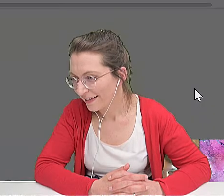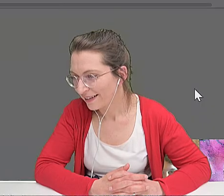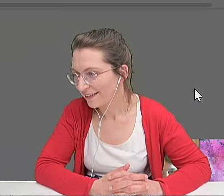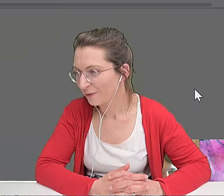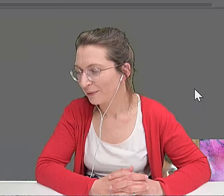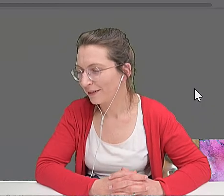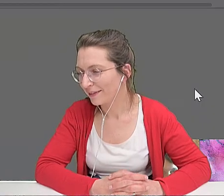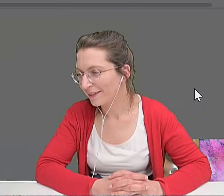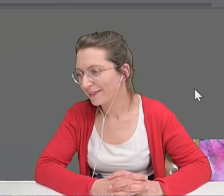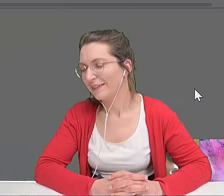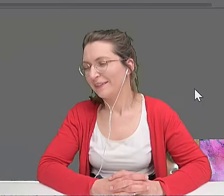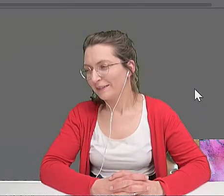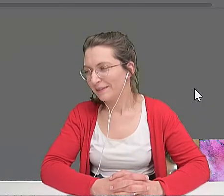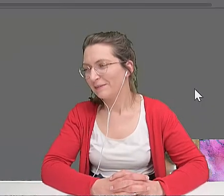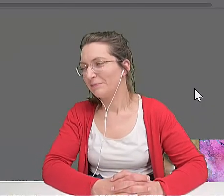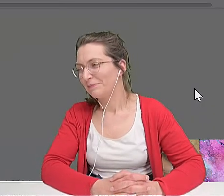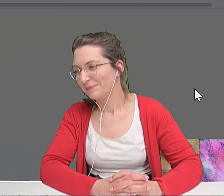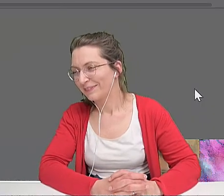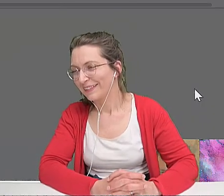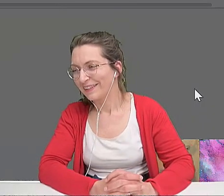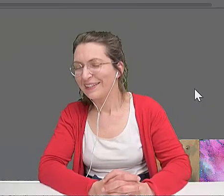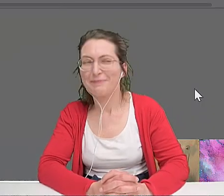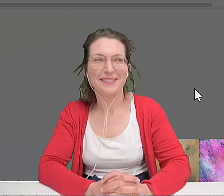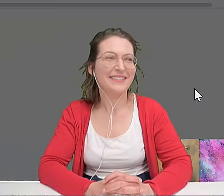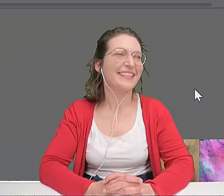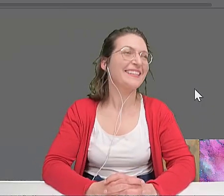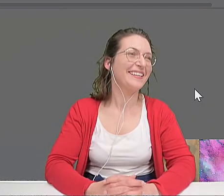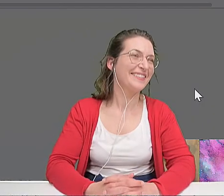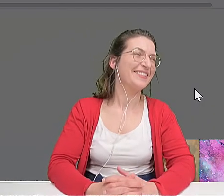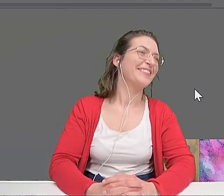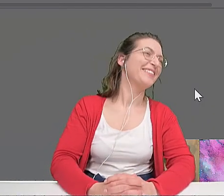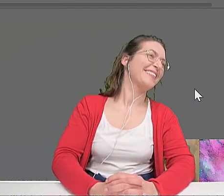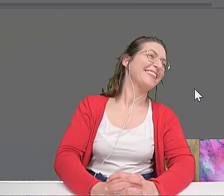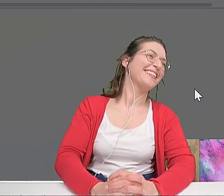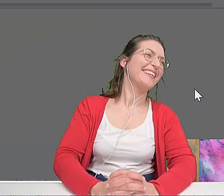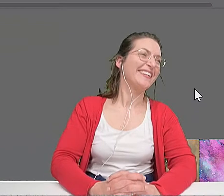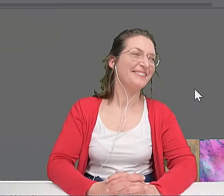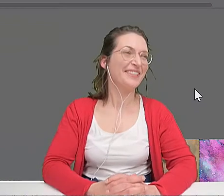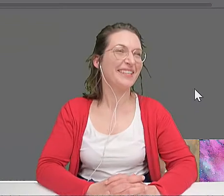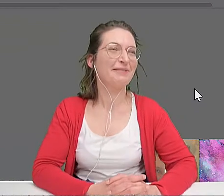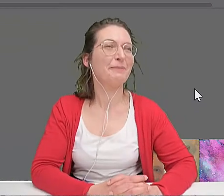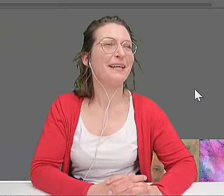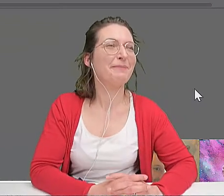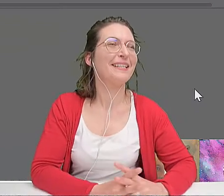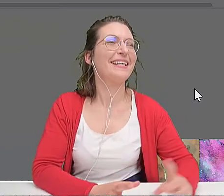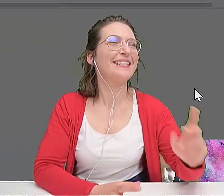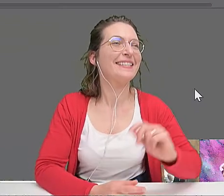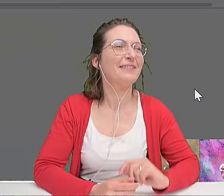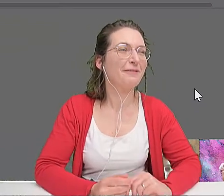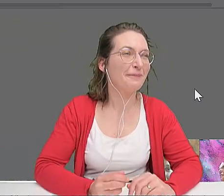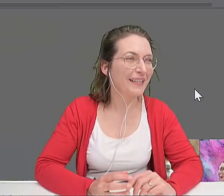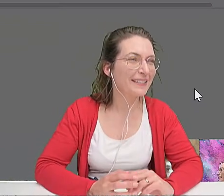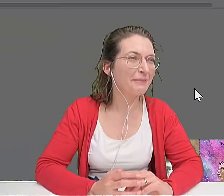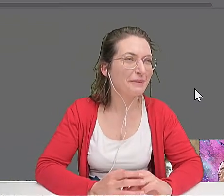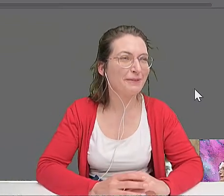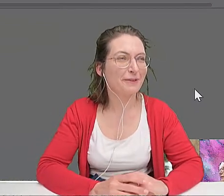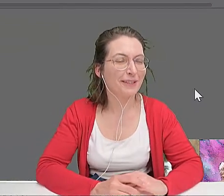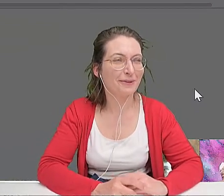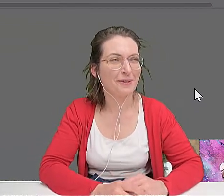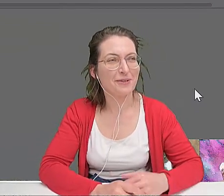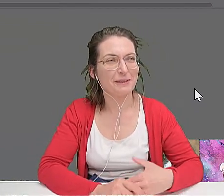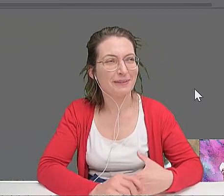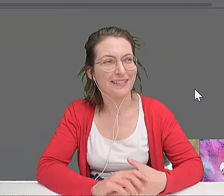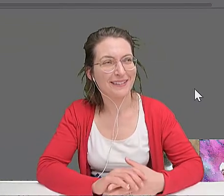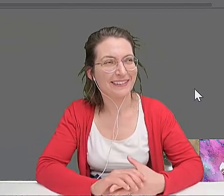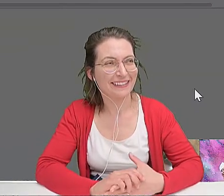Ja. Super. Sehr gut gemacht. Peter sagt, er hätte es auch gesagt. Ja, ja. Wir machen mal nachher den Informatik-Biber für